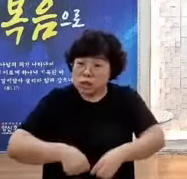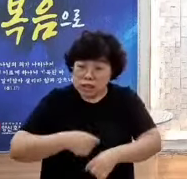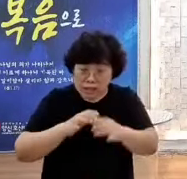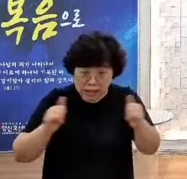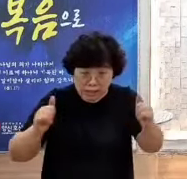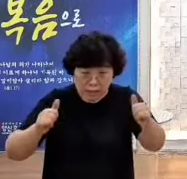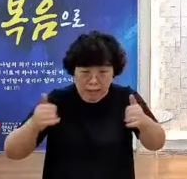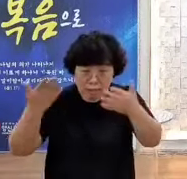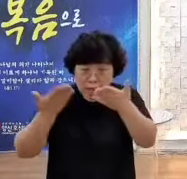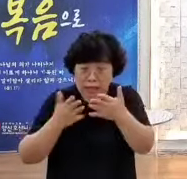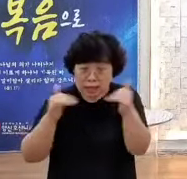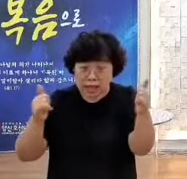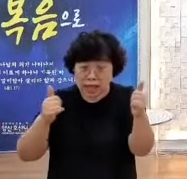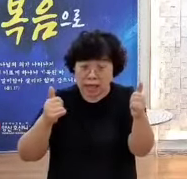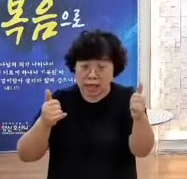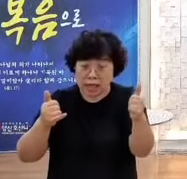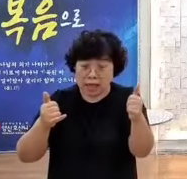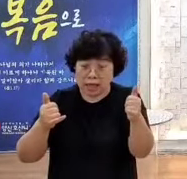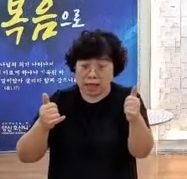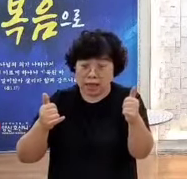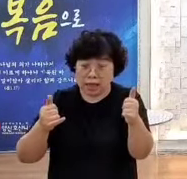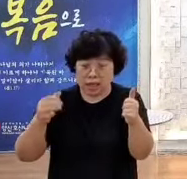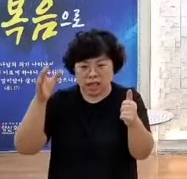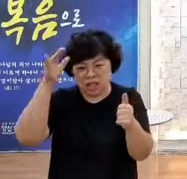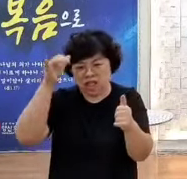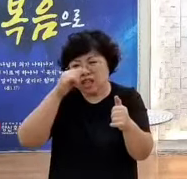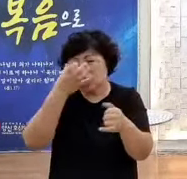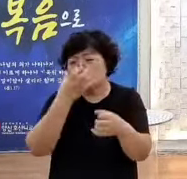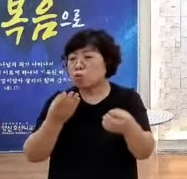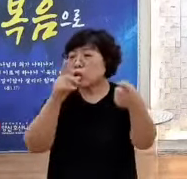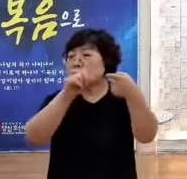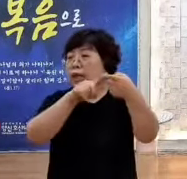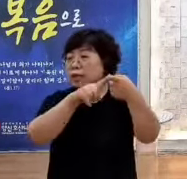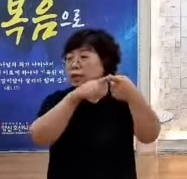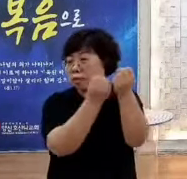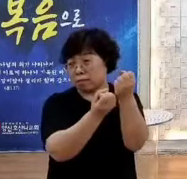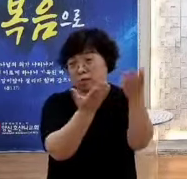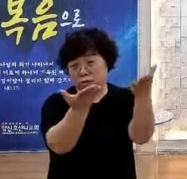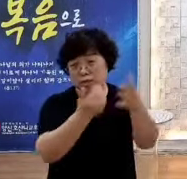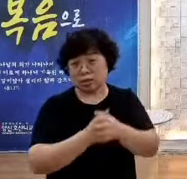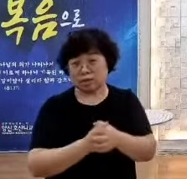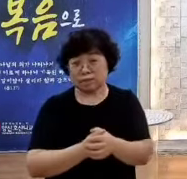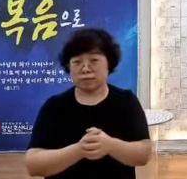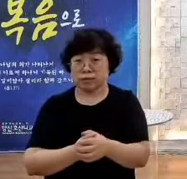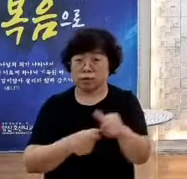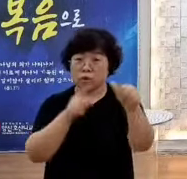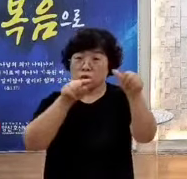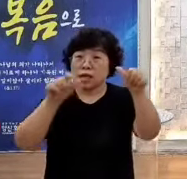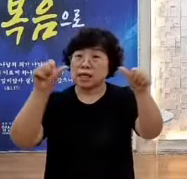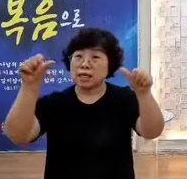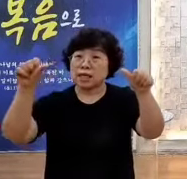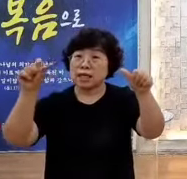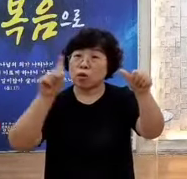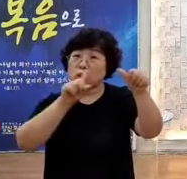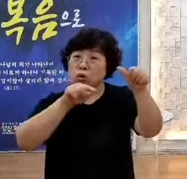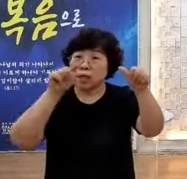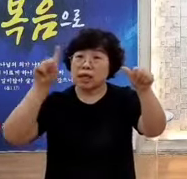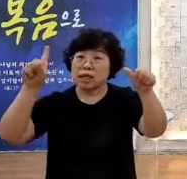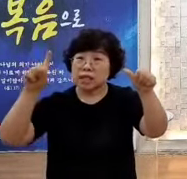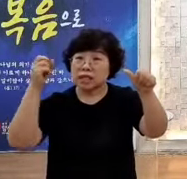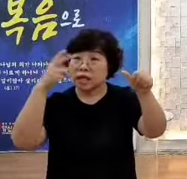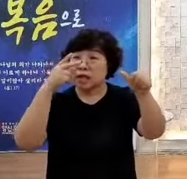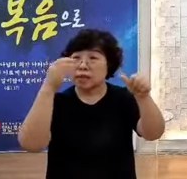받은 축복에 대해서 말씀하고 있는데 우리 다시 여러분 한번 1절을 한번 보십시오. 1절에 뭐라고 되어 있습니까?